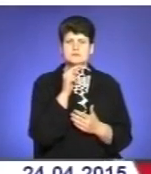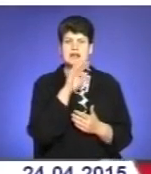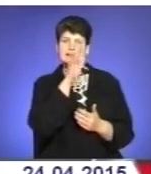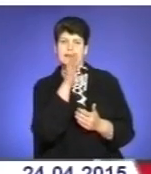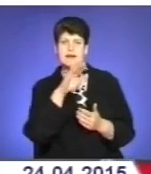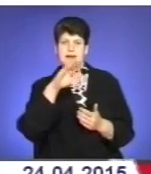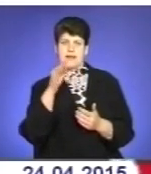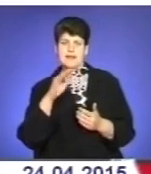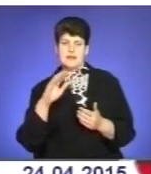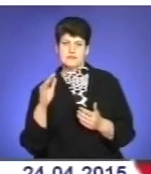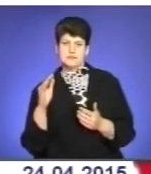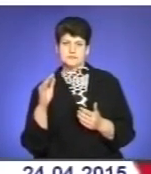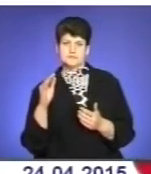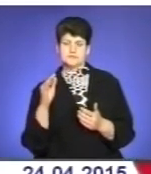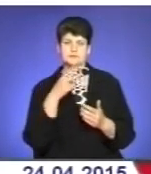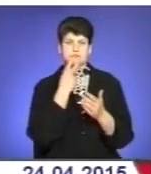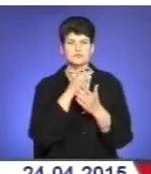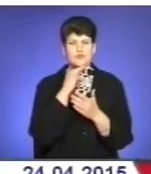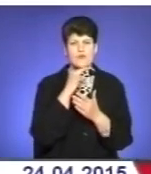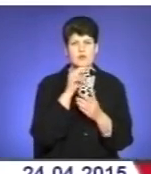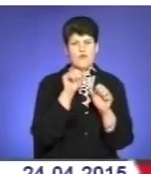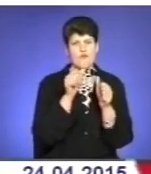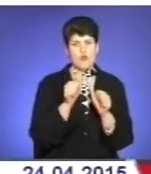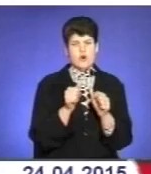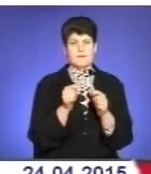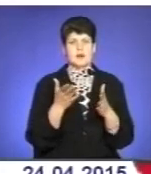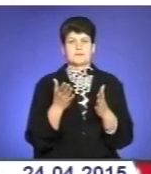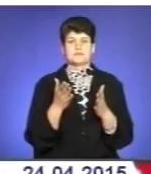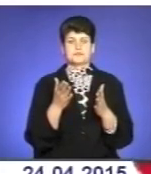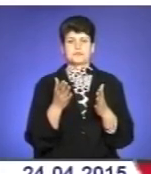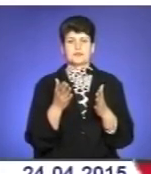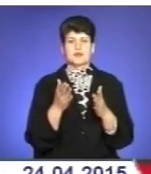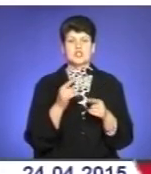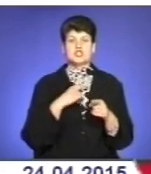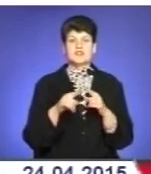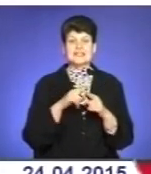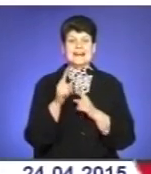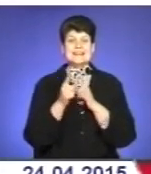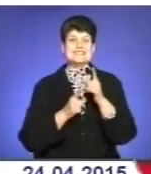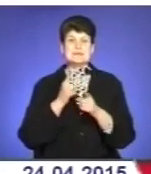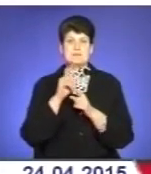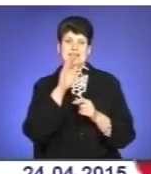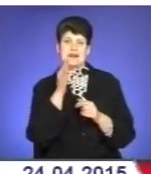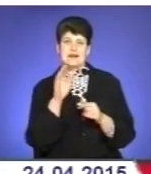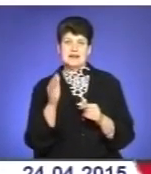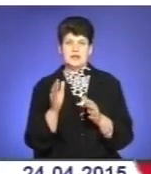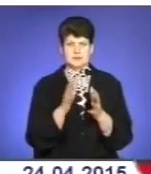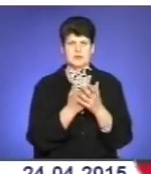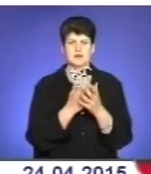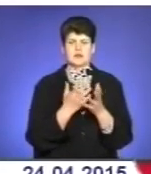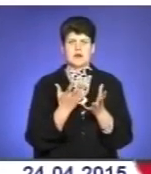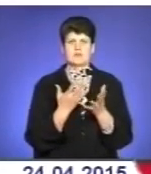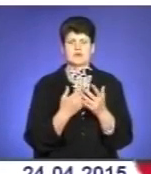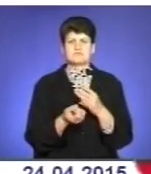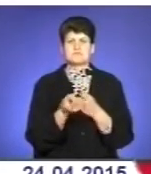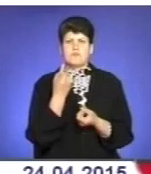рельєф, на їх форму, на краї. Швидка зміна рельєфу в сторону збільшення, поява